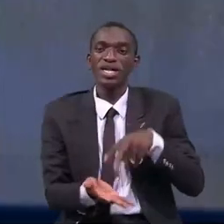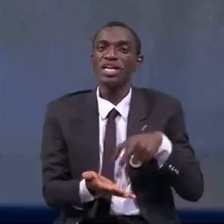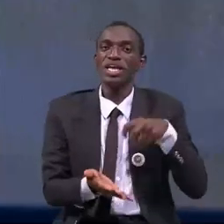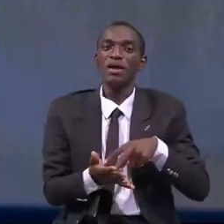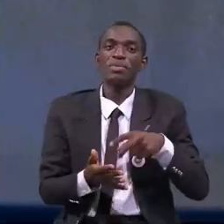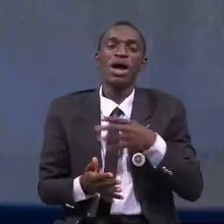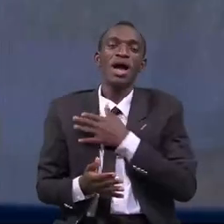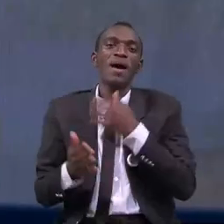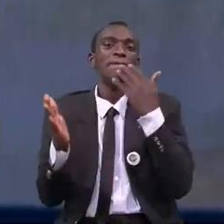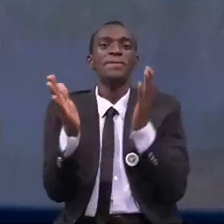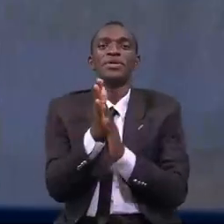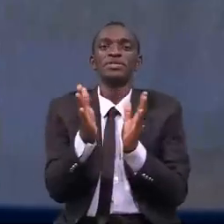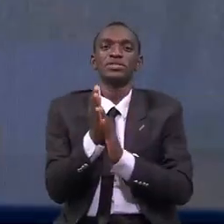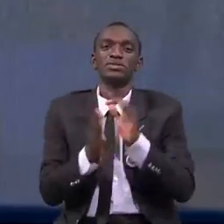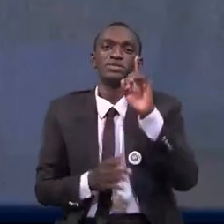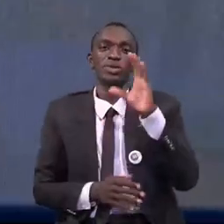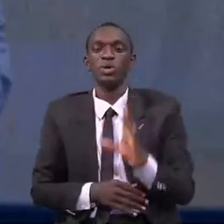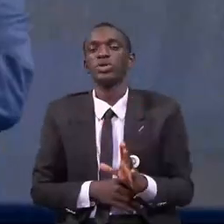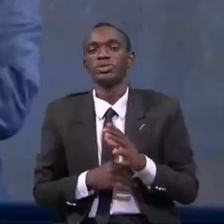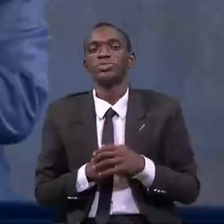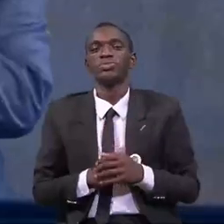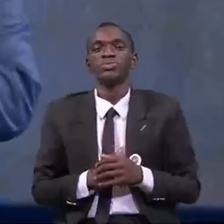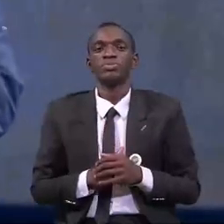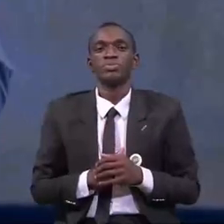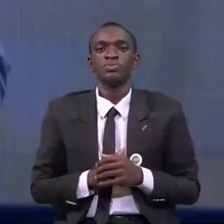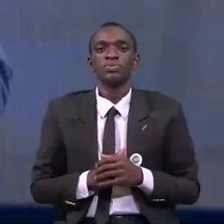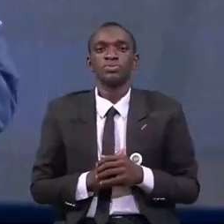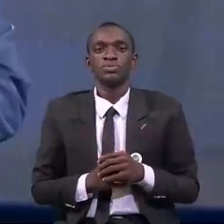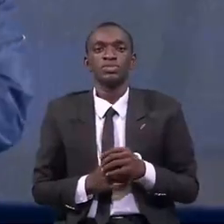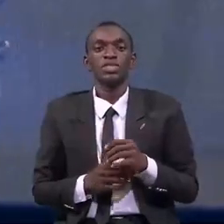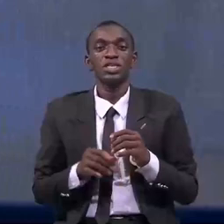temple marchant sautant et loouant Dieu